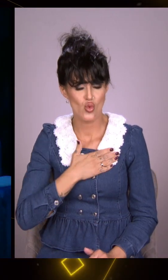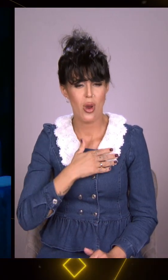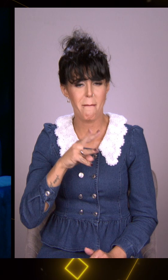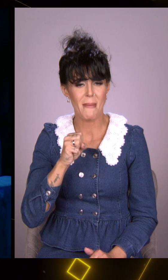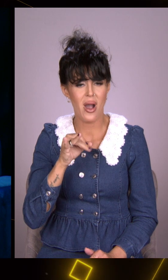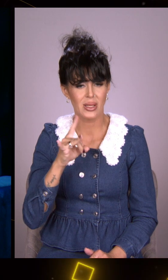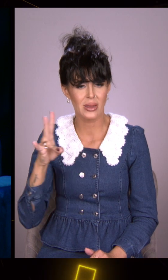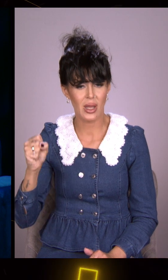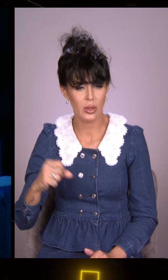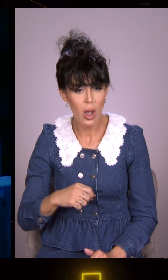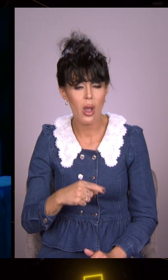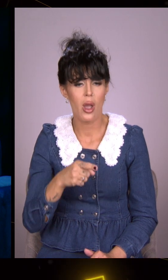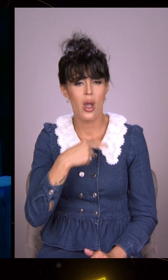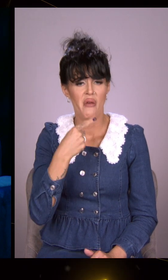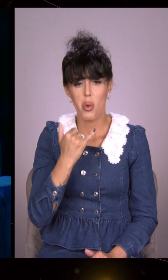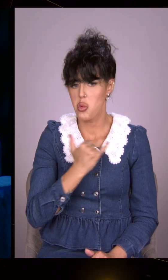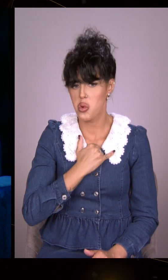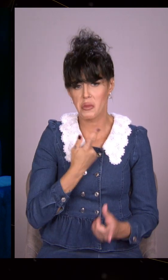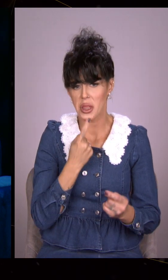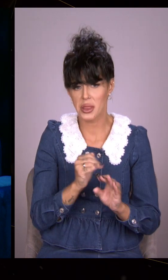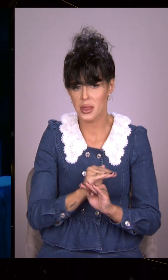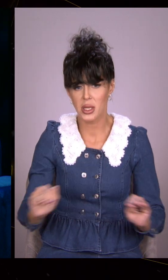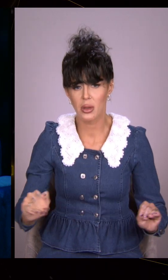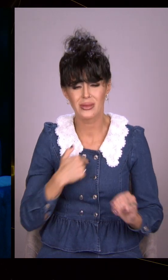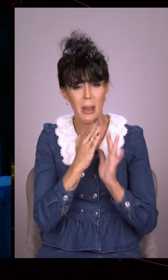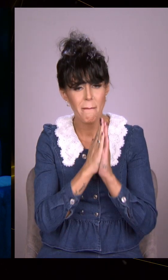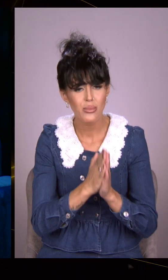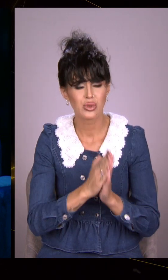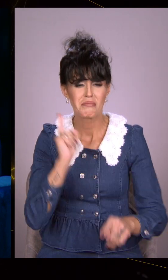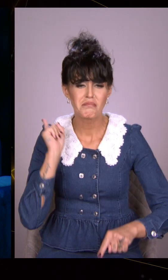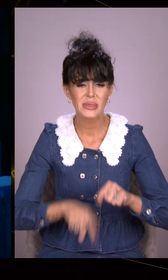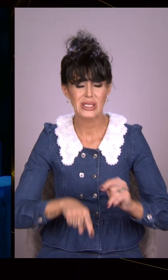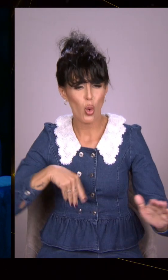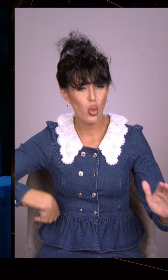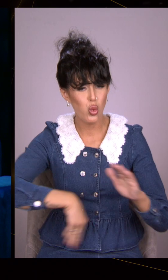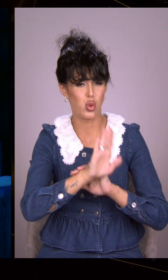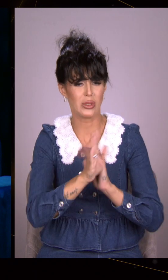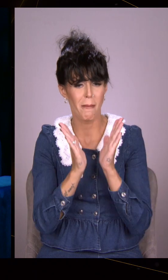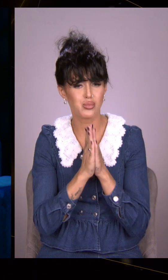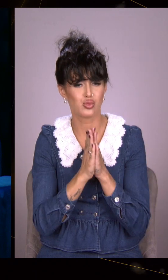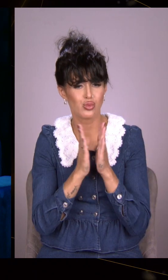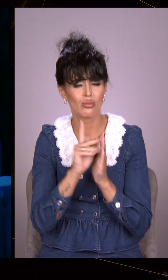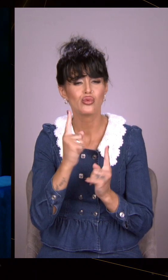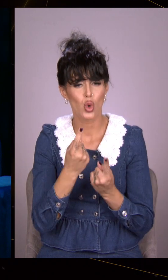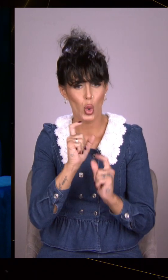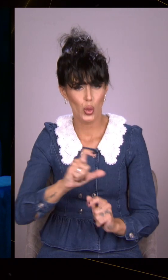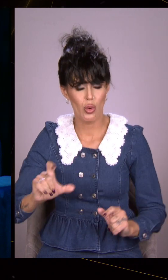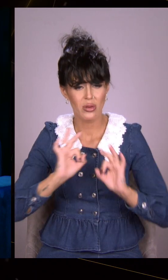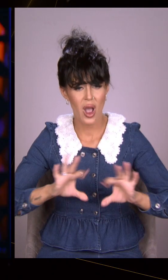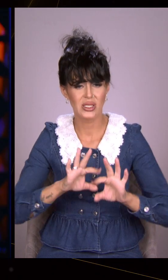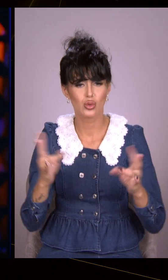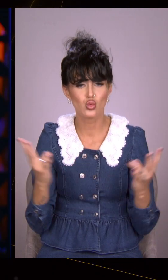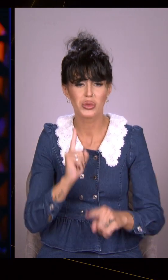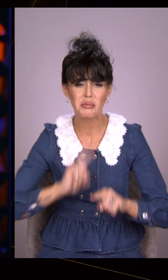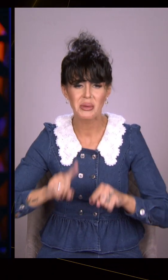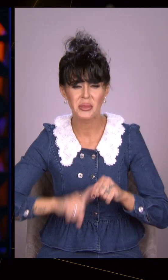Вона весь час говорила, що в нас тихо. Я просила їх виїжджати, бо я, люди розказували, що виїжджали.